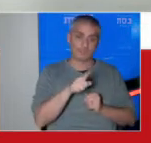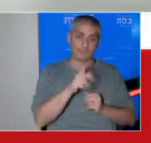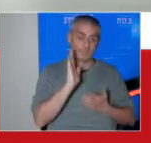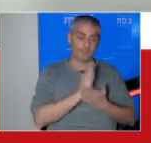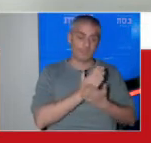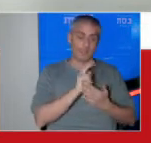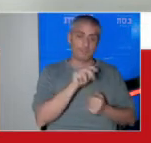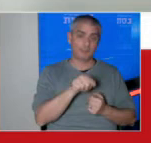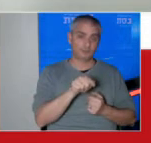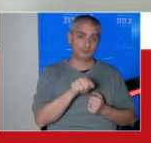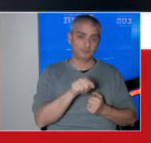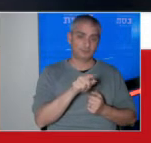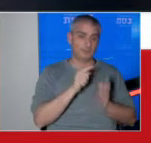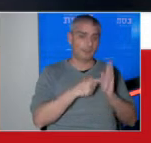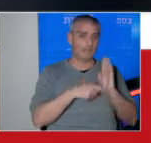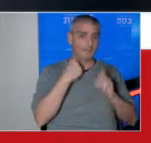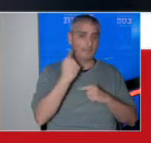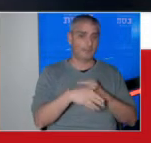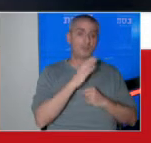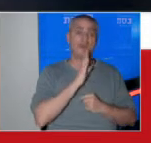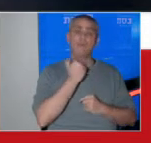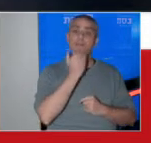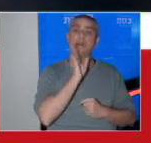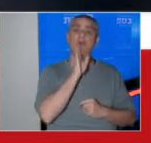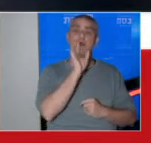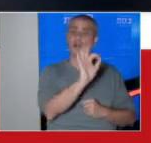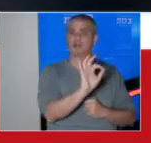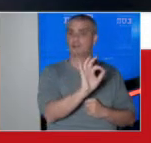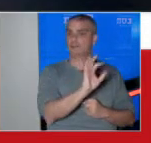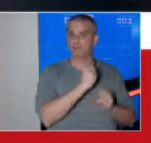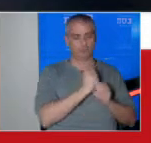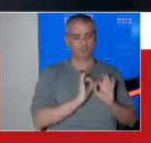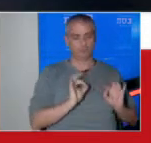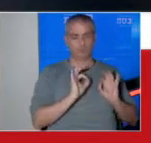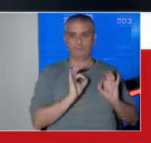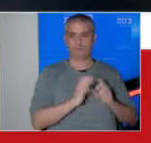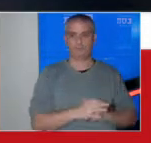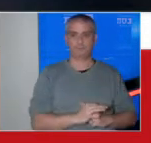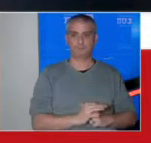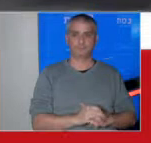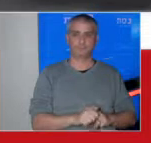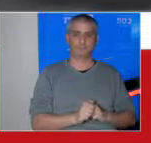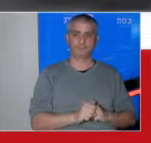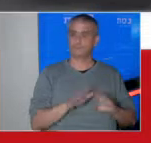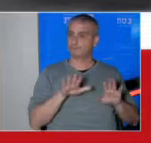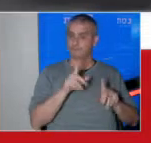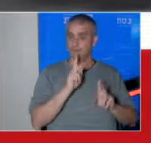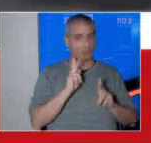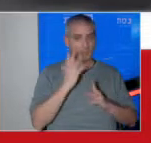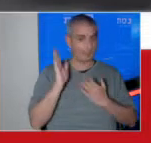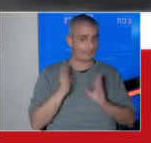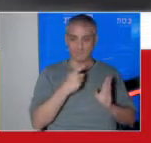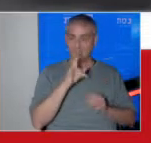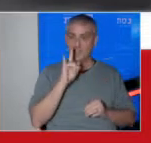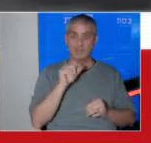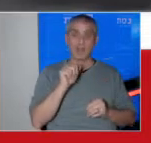להכריע בסוגיה אוקיי. הזאת, כי פעם הבאה זה יהיה לרעתכם, ושום דבר לא נעשה בנידון. אם הממשלה הזאת רק לא הייתה מפנה את